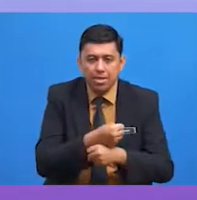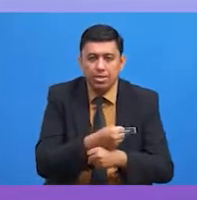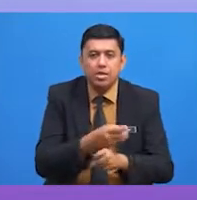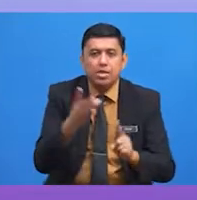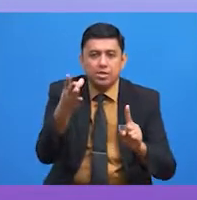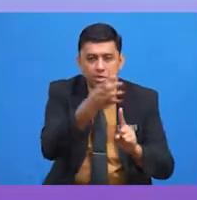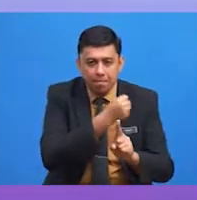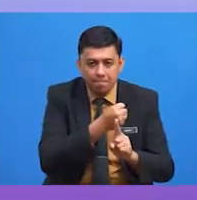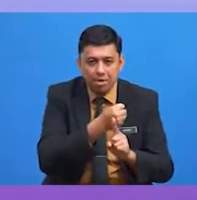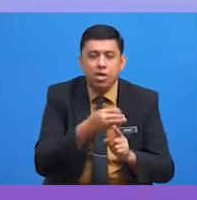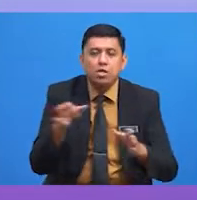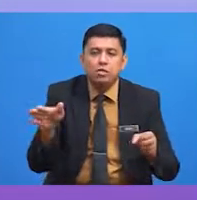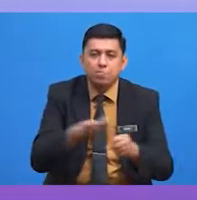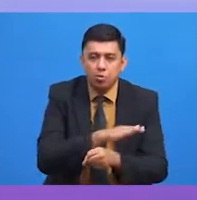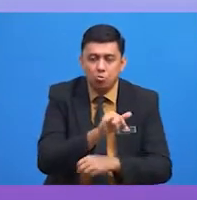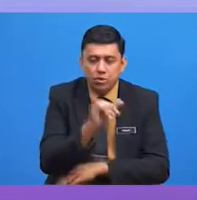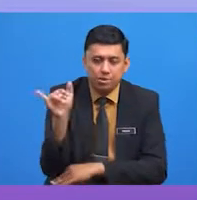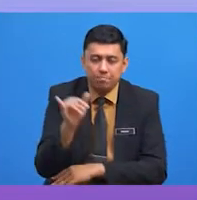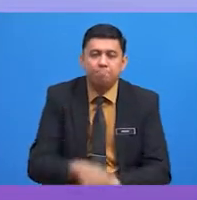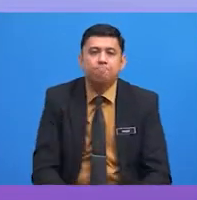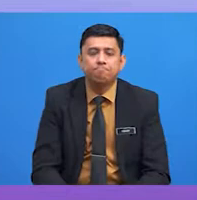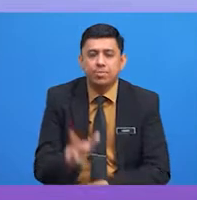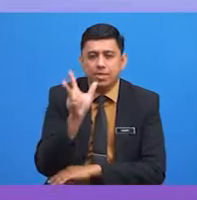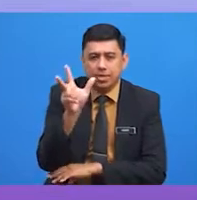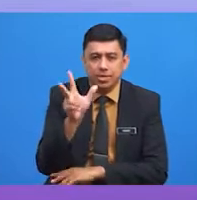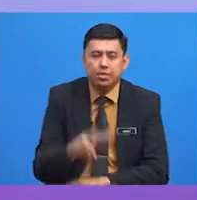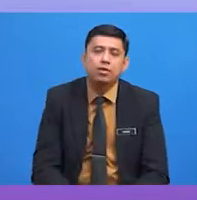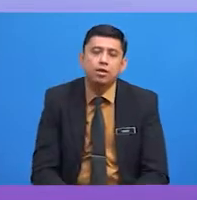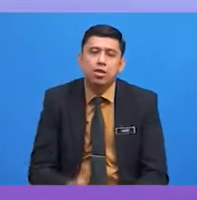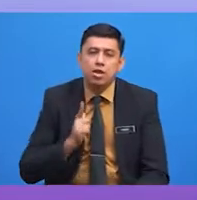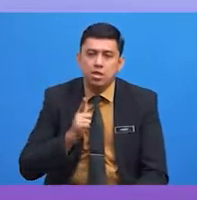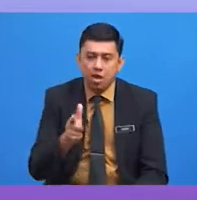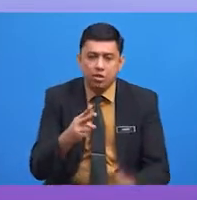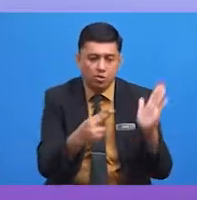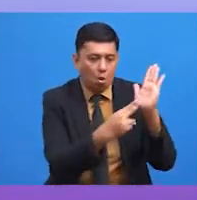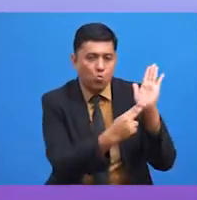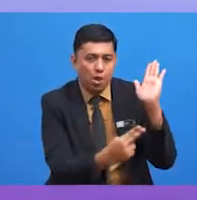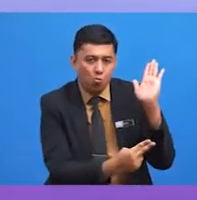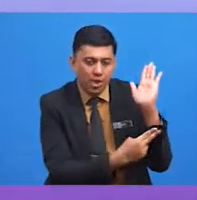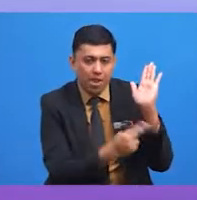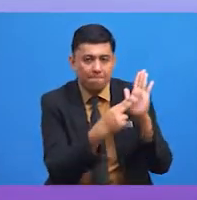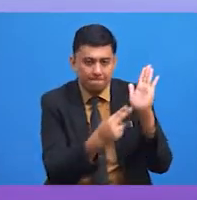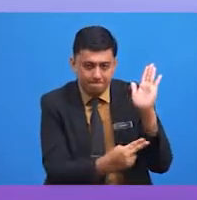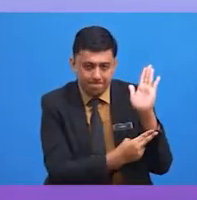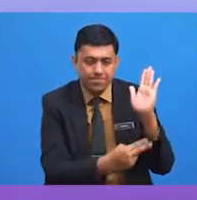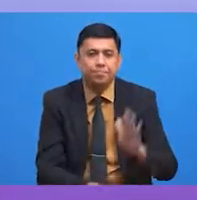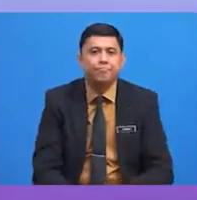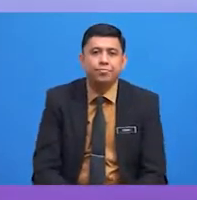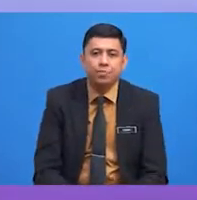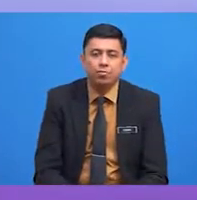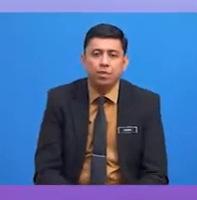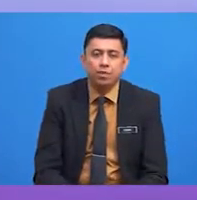dicapai sepenuhnya. 3. Laras undang-undang.